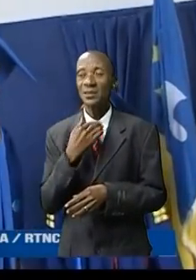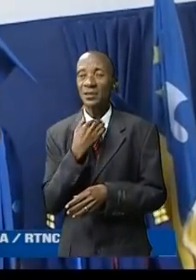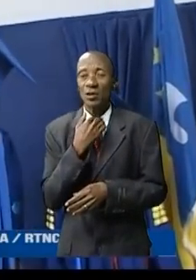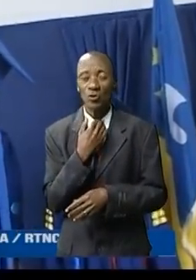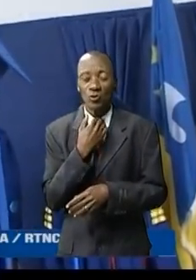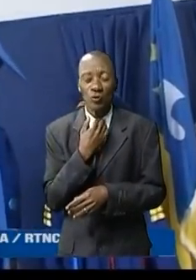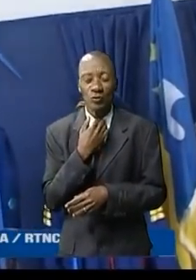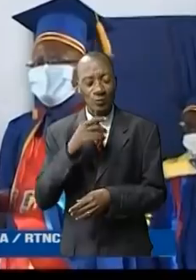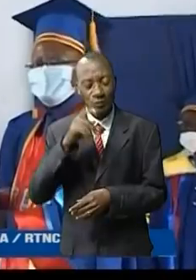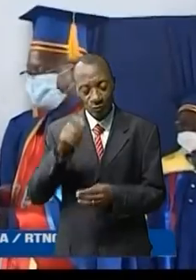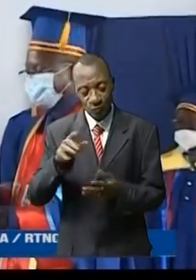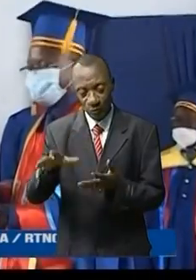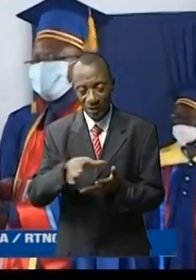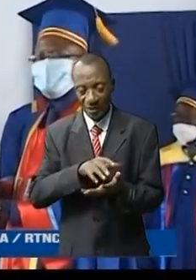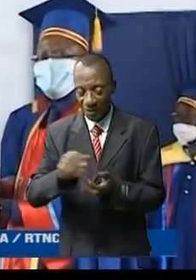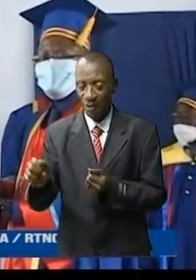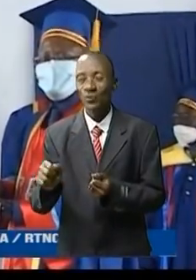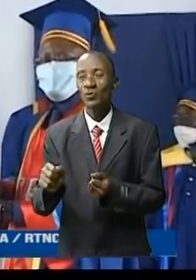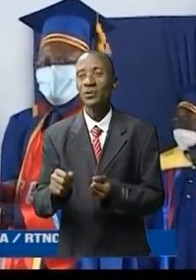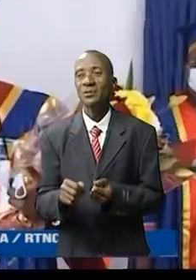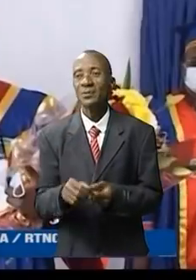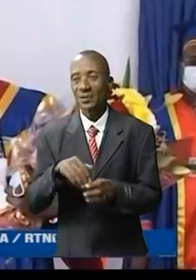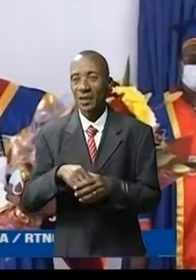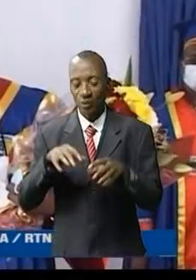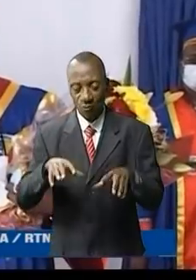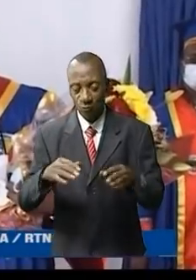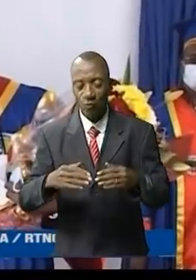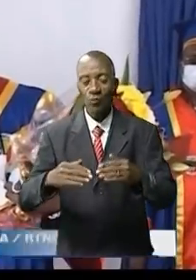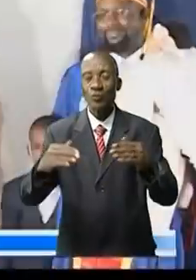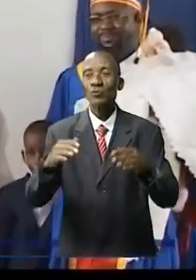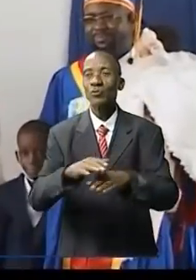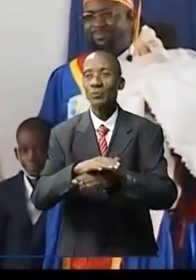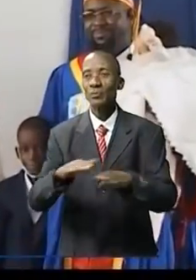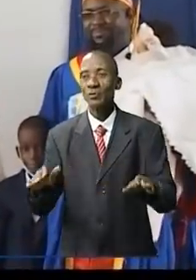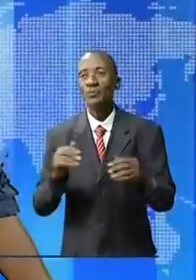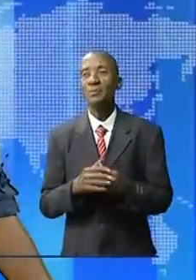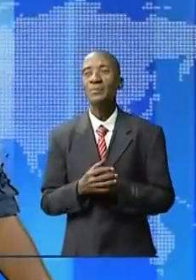de l'université lui ont été donnés pour une jouissance purement scientifique.